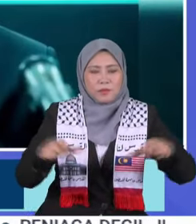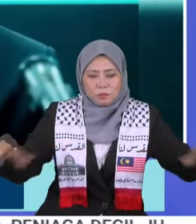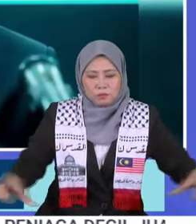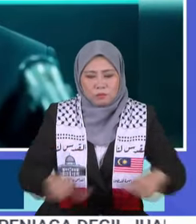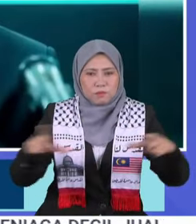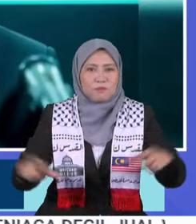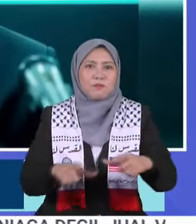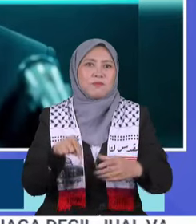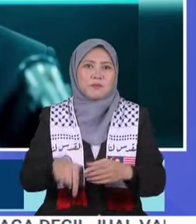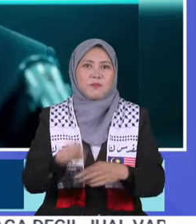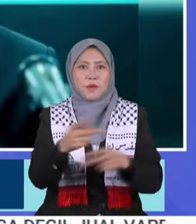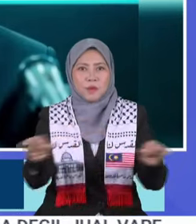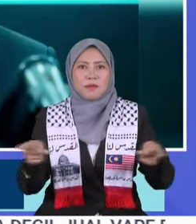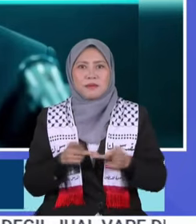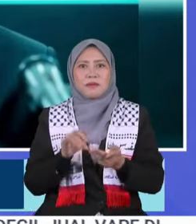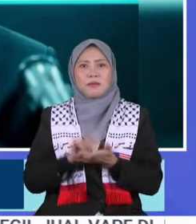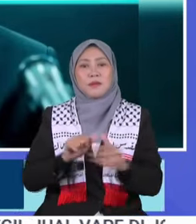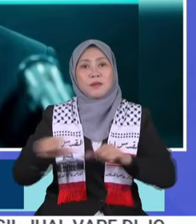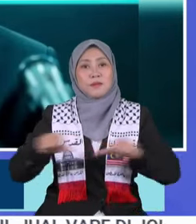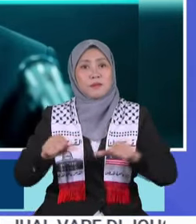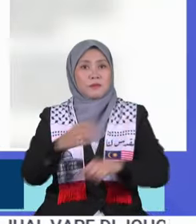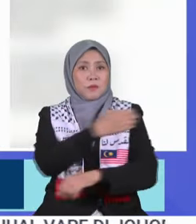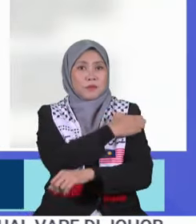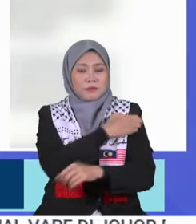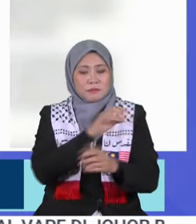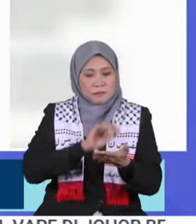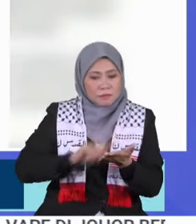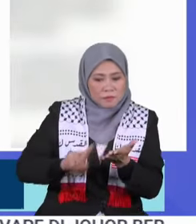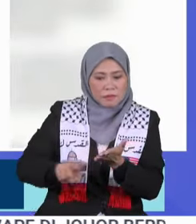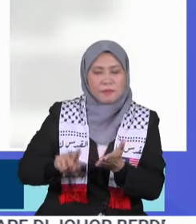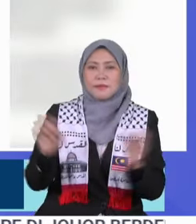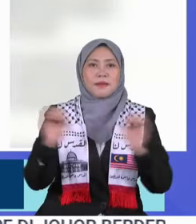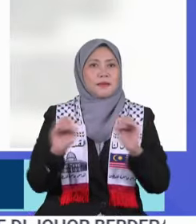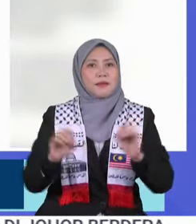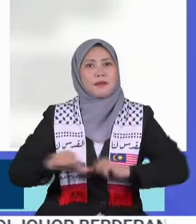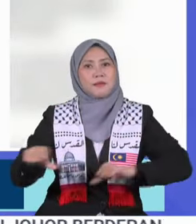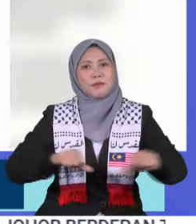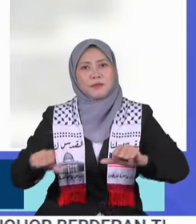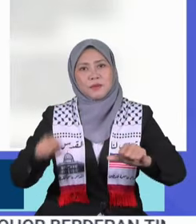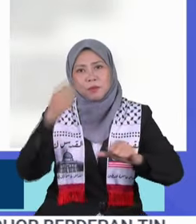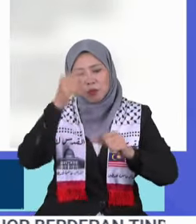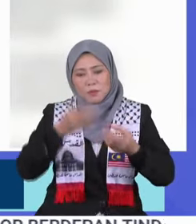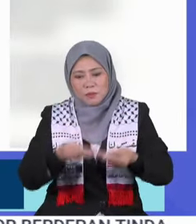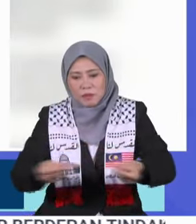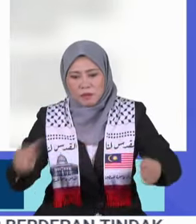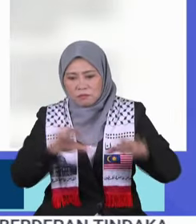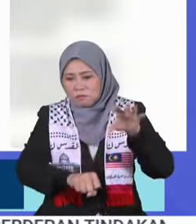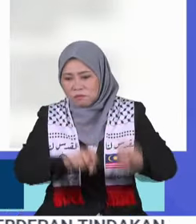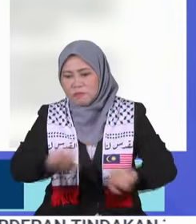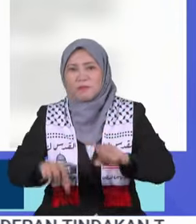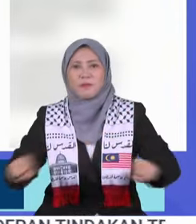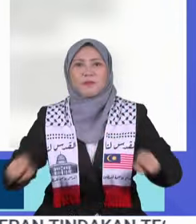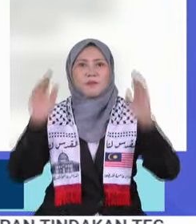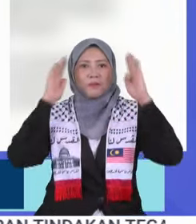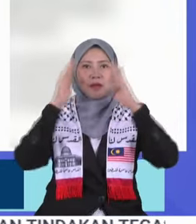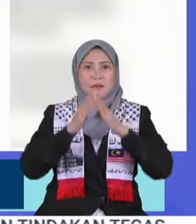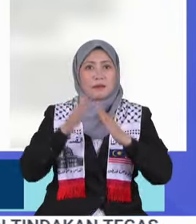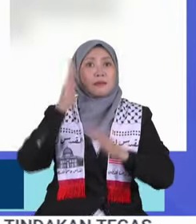melombong bahan tersebut. Aktiviti penguatkuasaan bagi memastikan tiada lagi aktiviti penerokaan tanah secara haram di Pahang